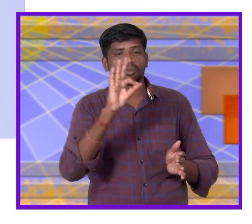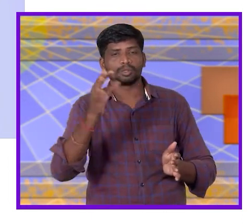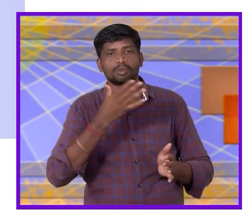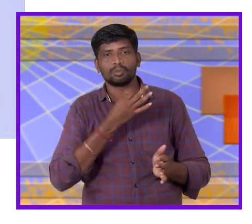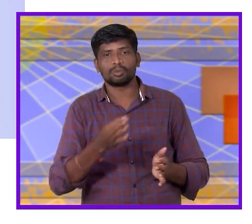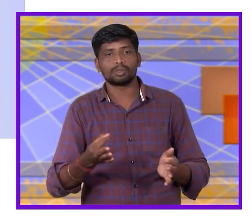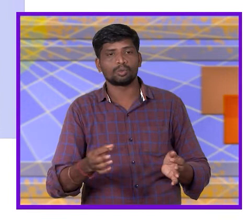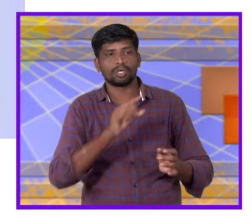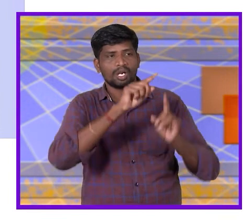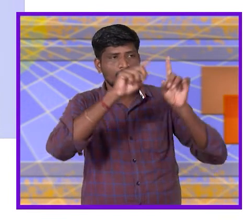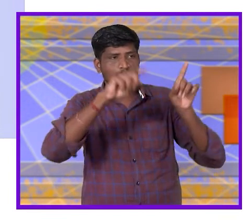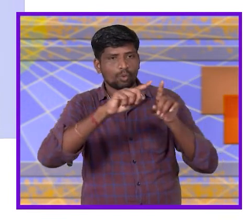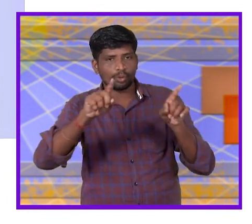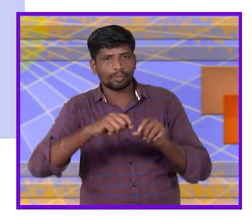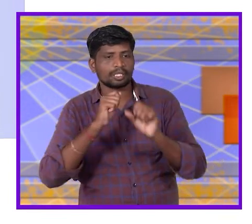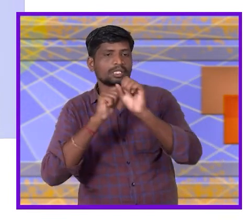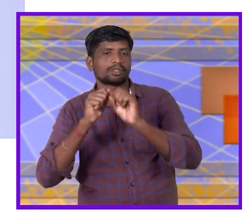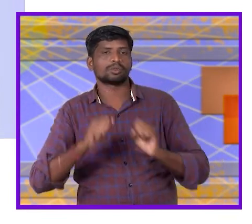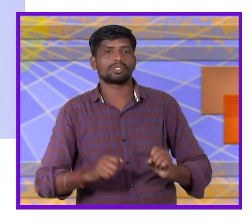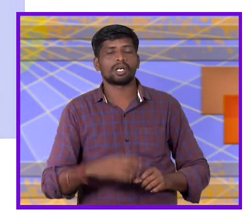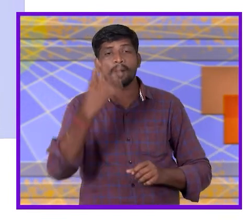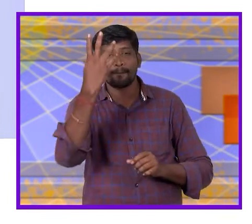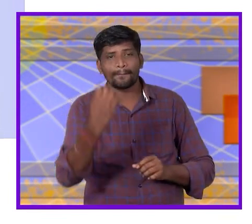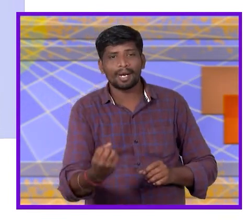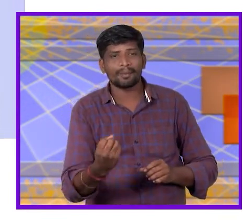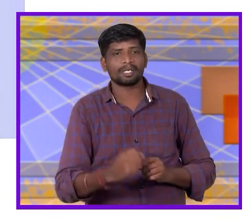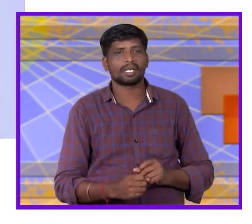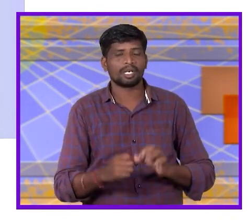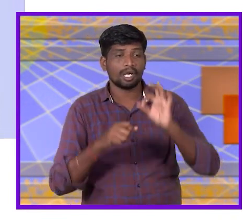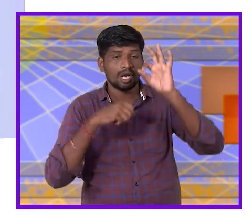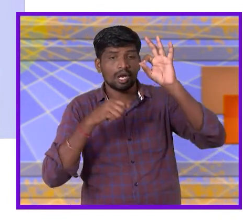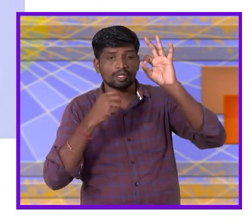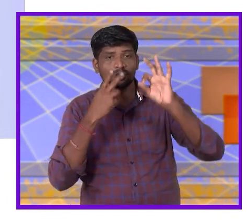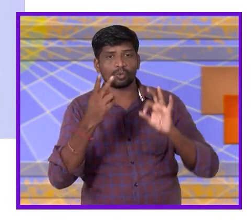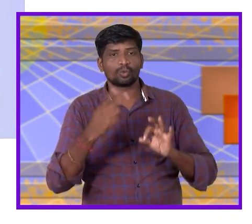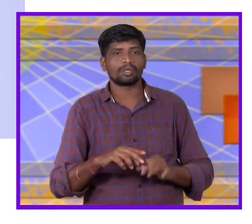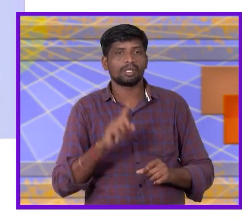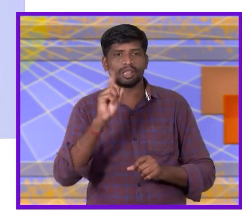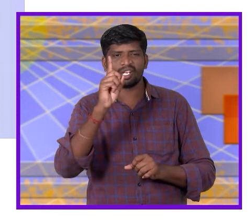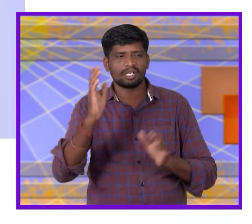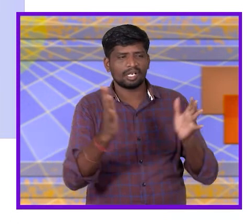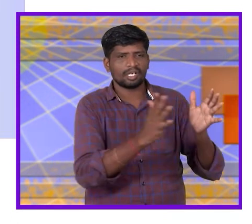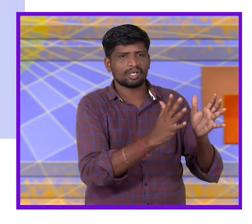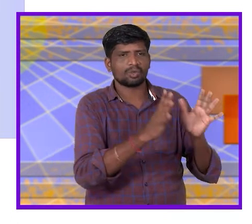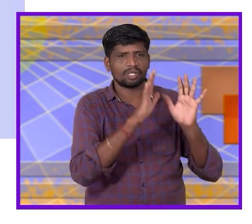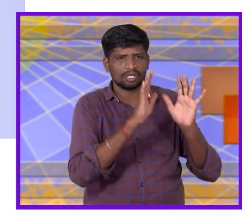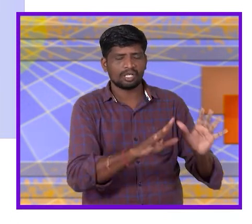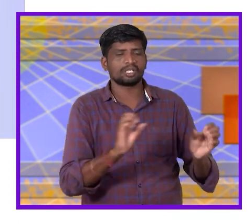திருக்குறள் பொறிக்கப்பட்டிருக்கிறது. சங்க தமிழ் காட்சி கூடம் தனி கட்டடத்தில் இந்த உலக தமிழ் சங்கத்தில்